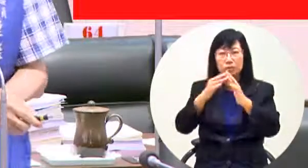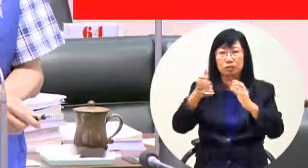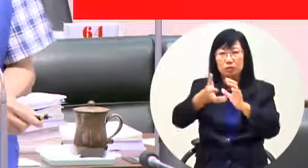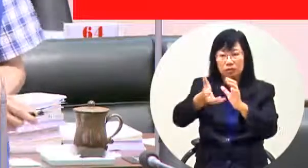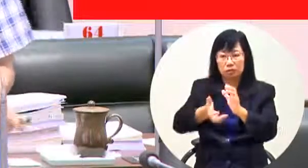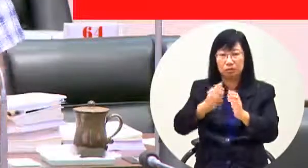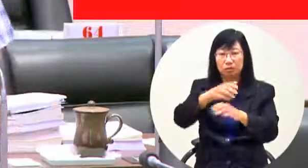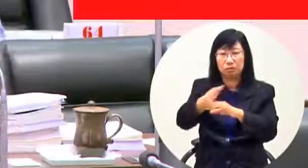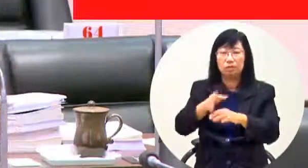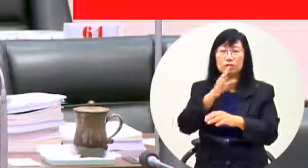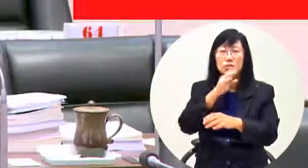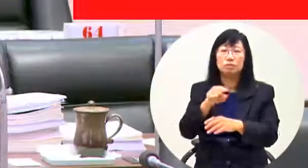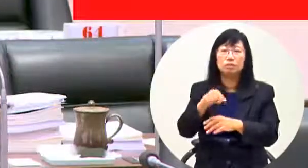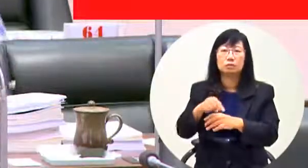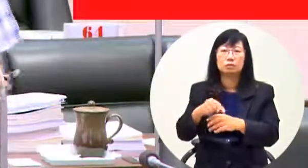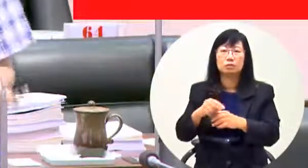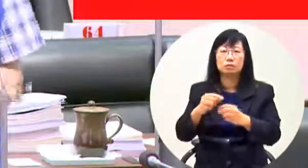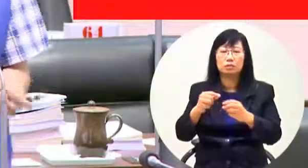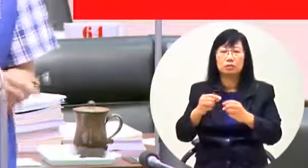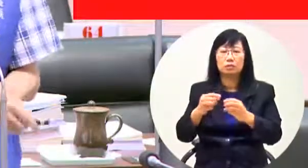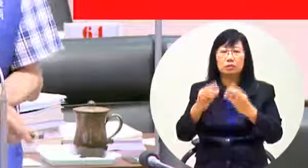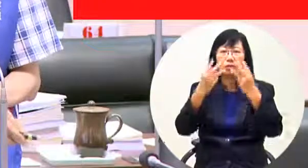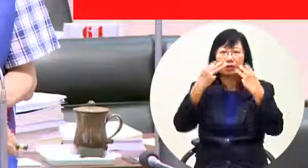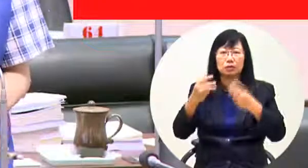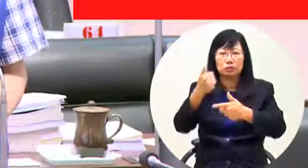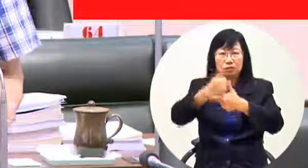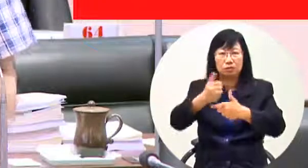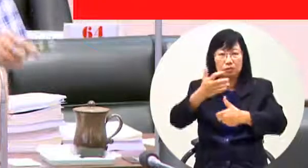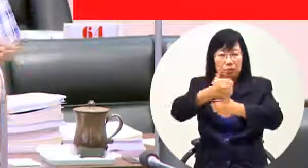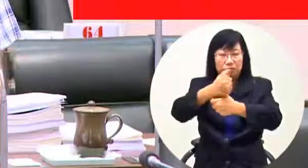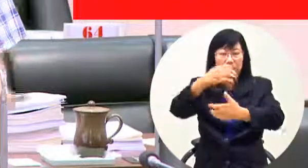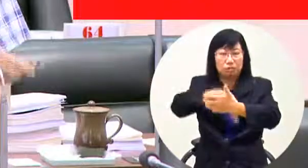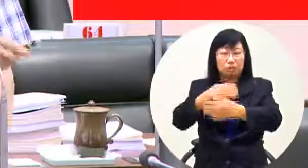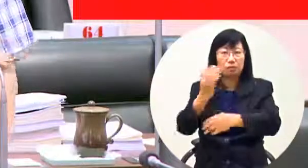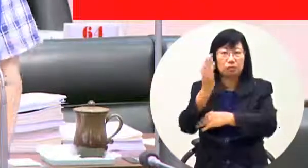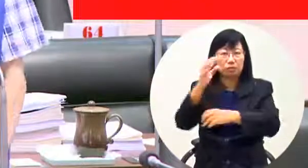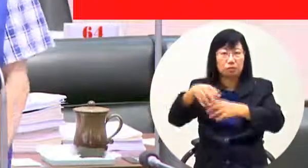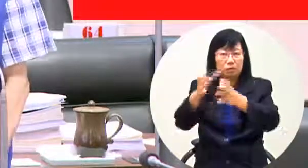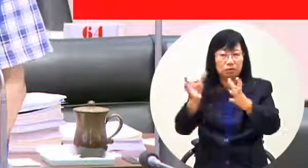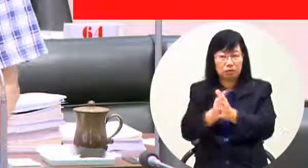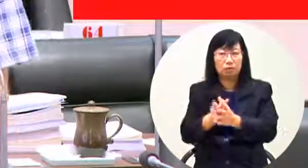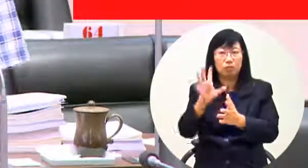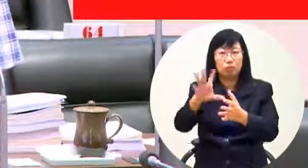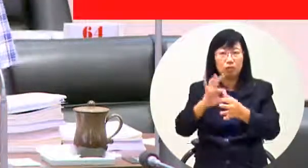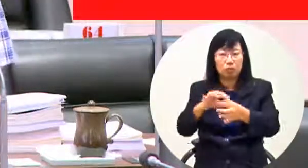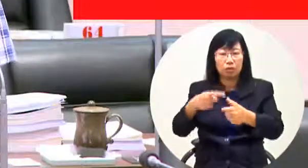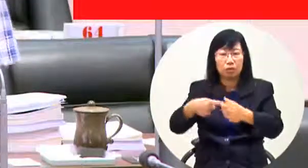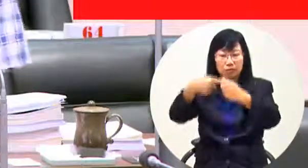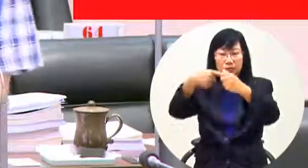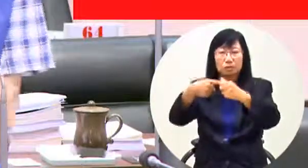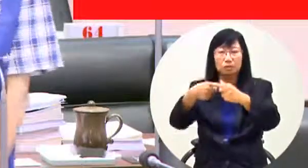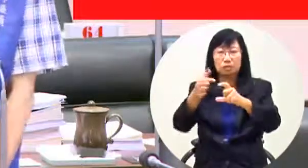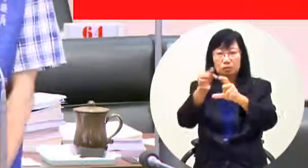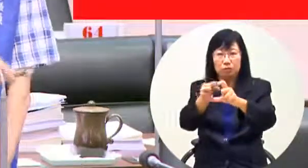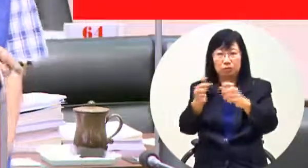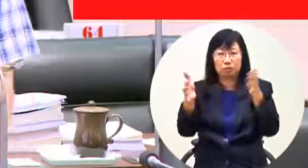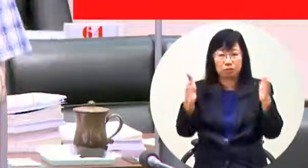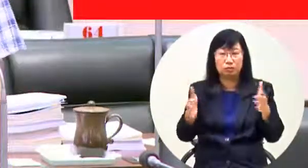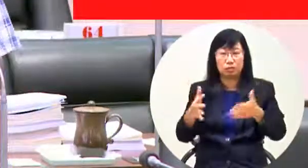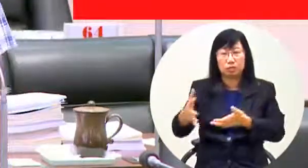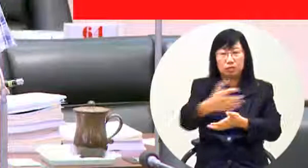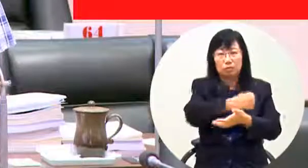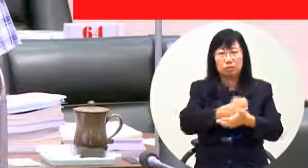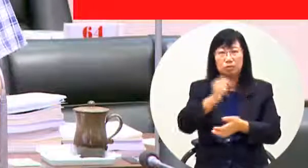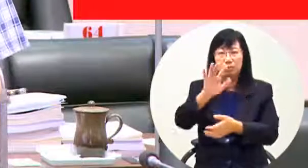桥头新市镇第一期也是用区段征收，但是两个区段征收，一个是属于高雄市，一个高雄